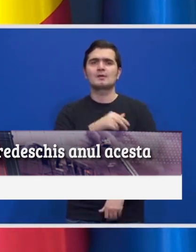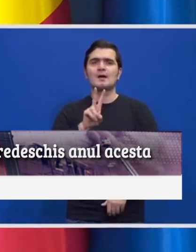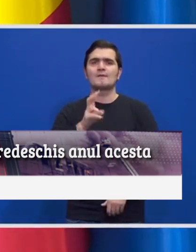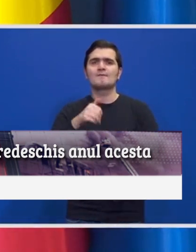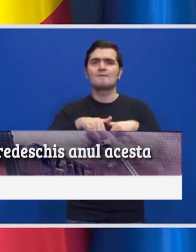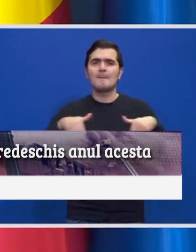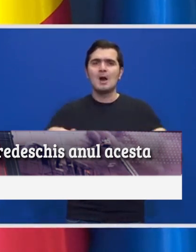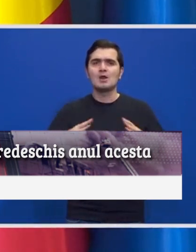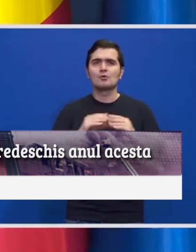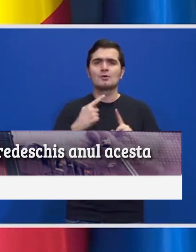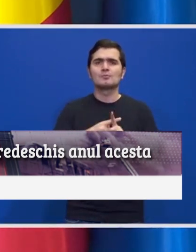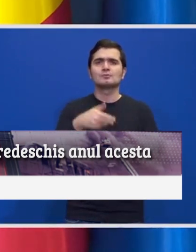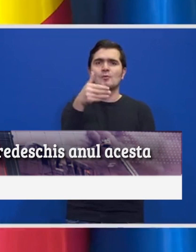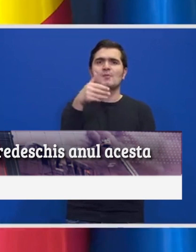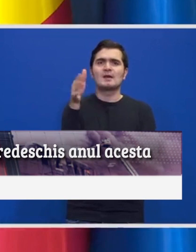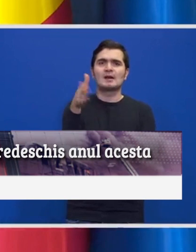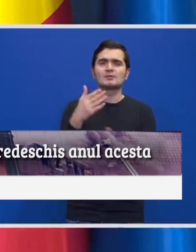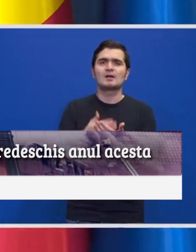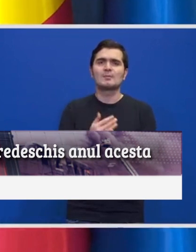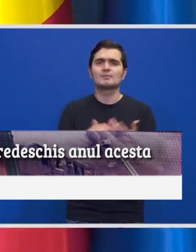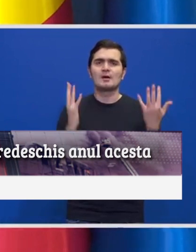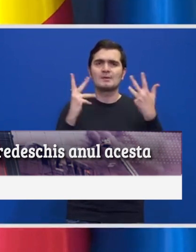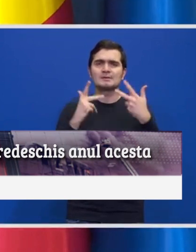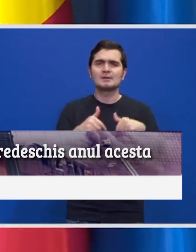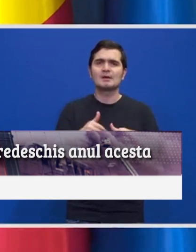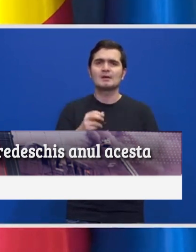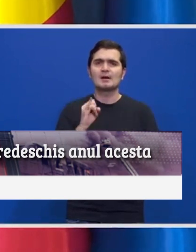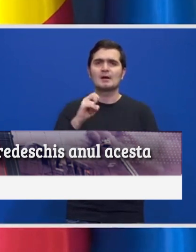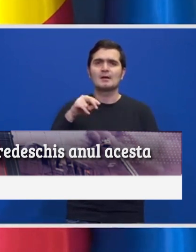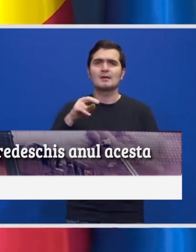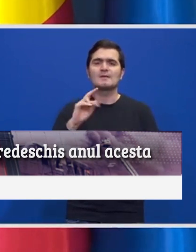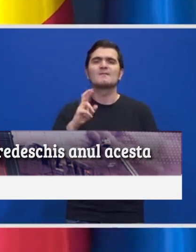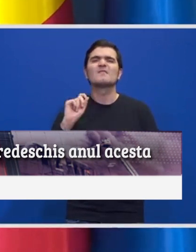Compania Națională de Administrare a Infrastructurii Rutiere.